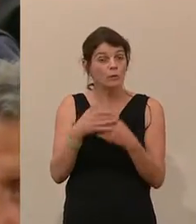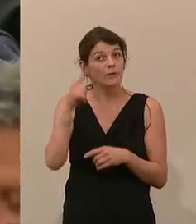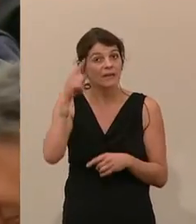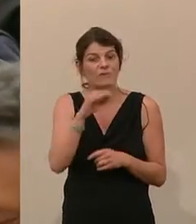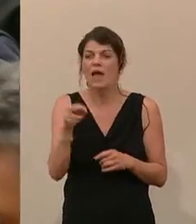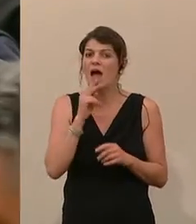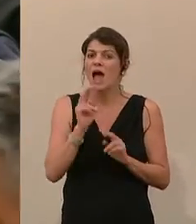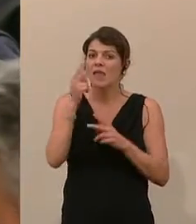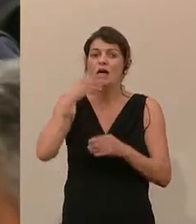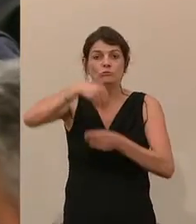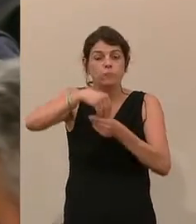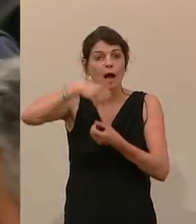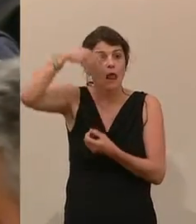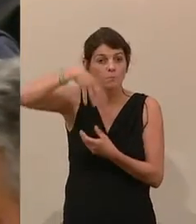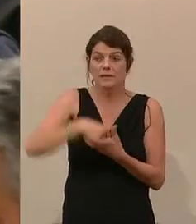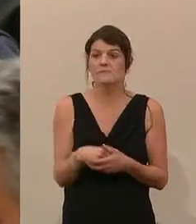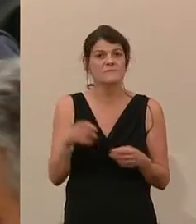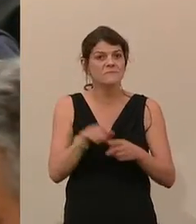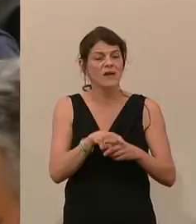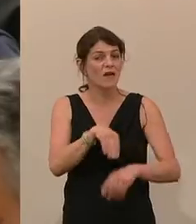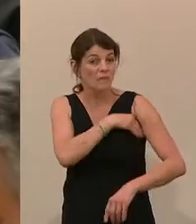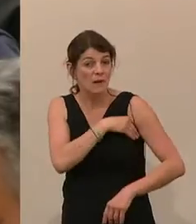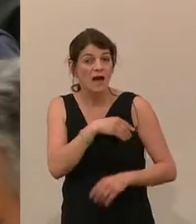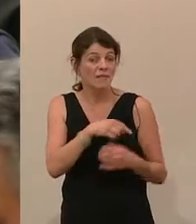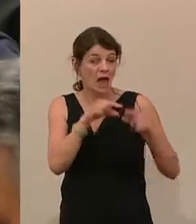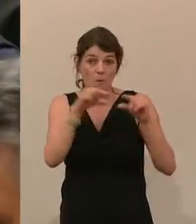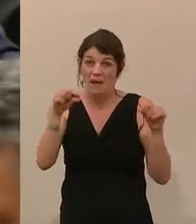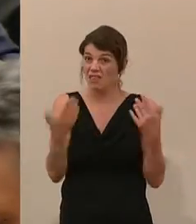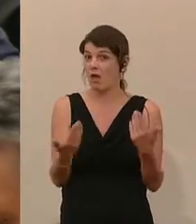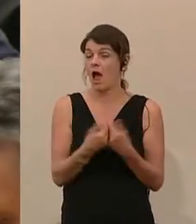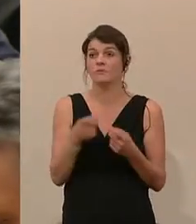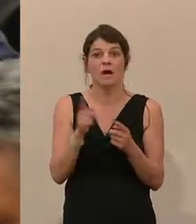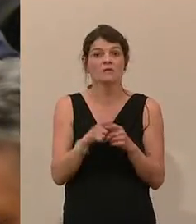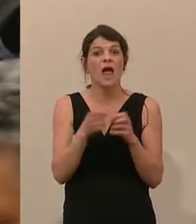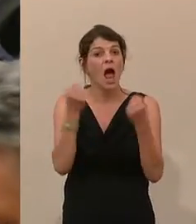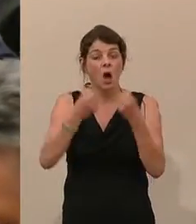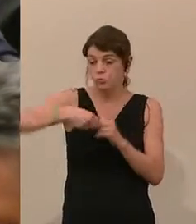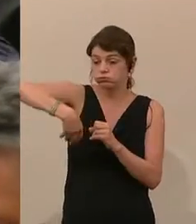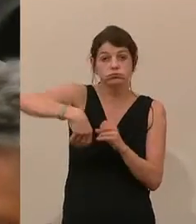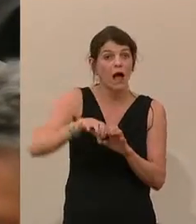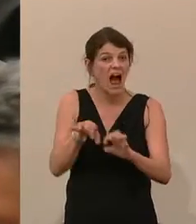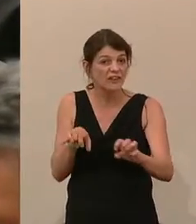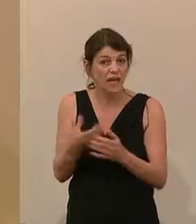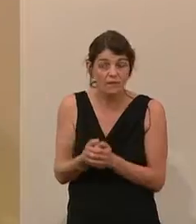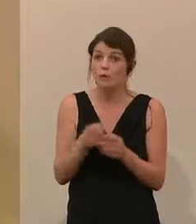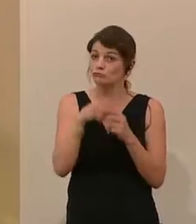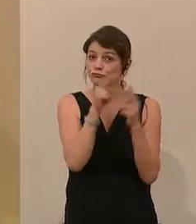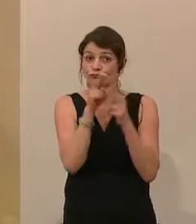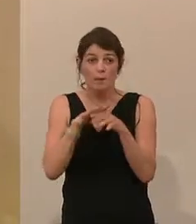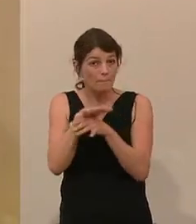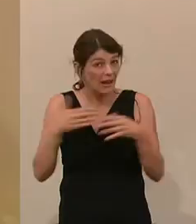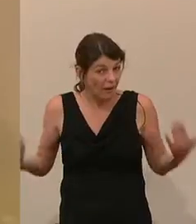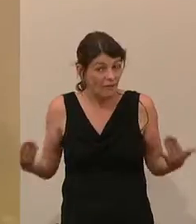den Energiesparlampen, bei den Fieberthermometern, bei den Katalysatoren und vielen mehr. Und so haben wir